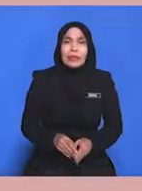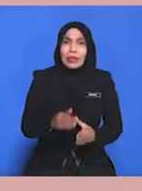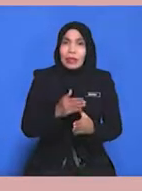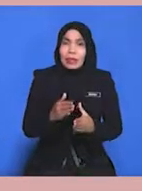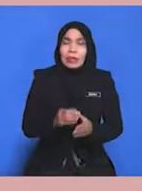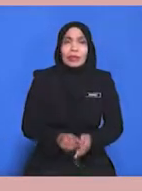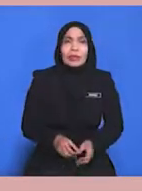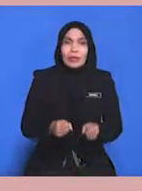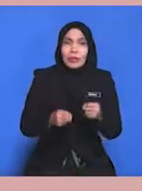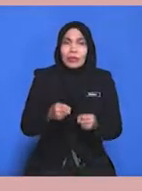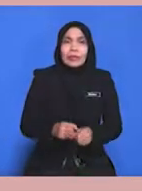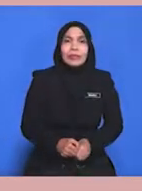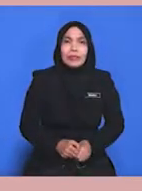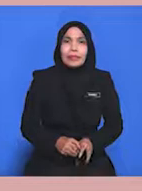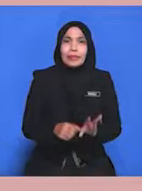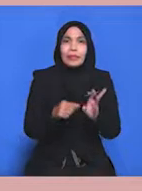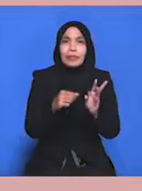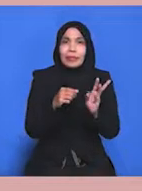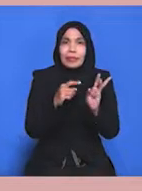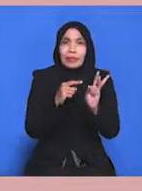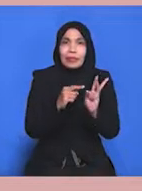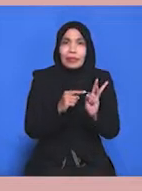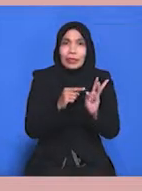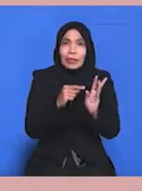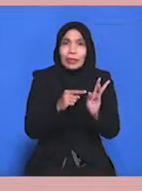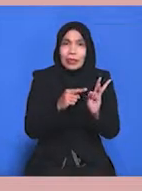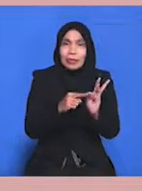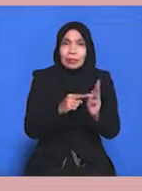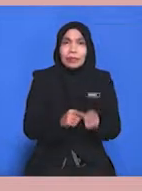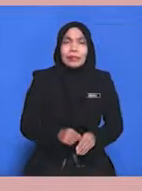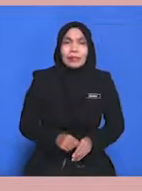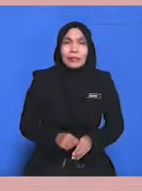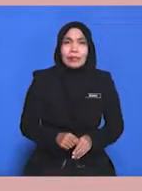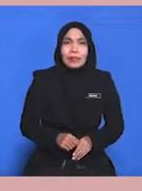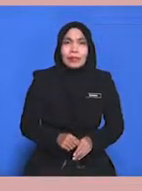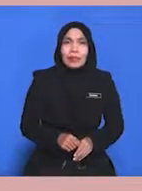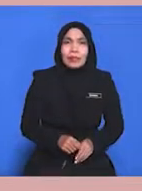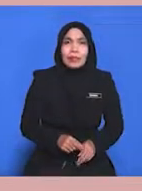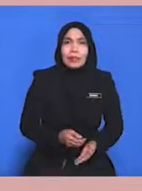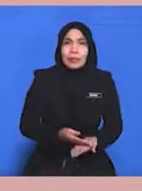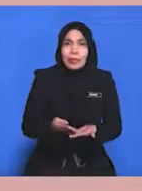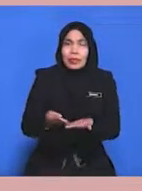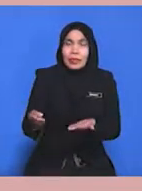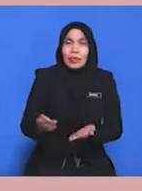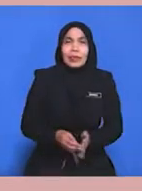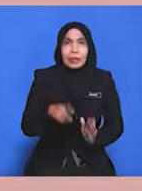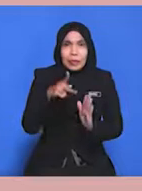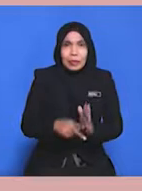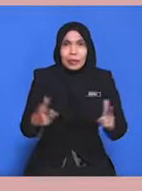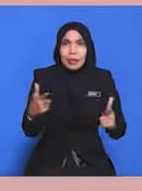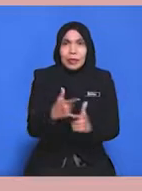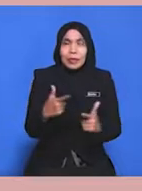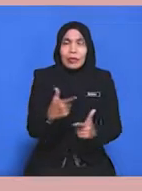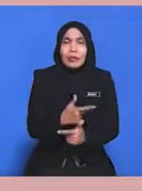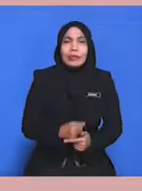Agihan perlawanan yang adil juga perlu diambil kira dalam menentukan bagaimana pemenang sesuatu sukan itu